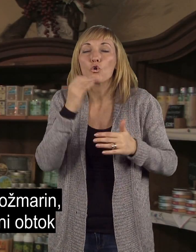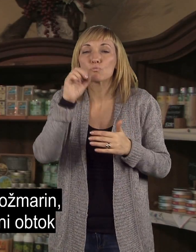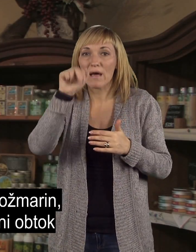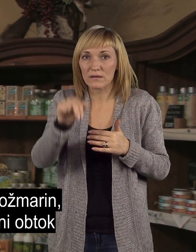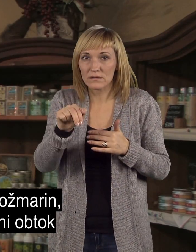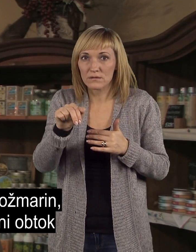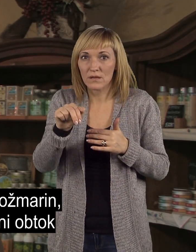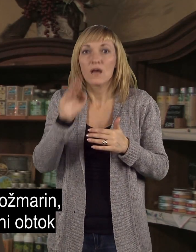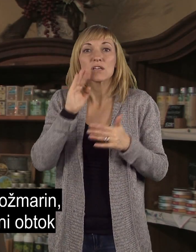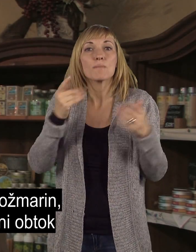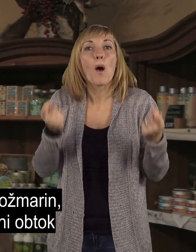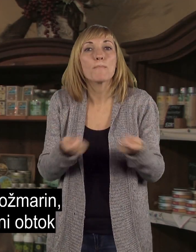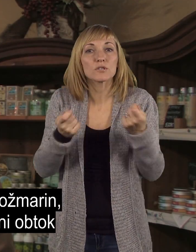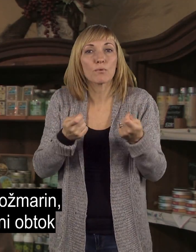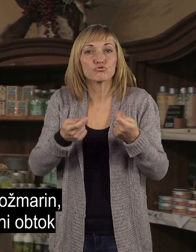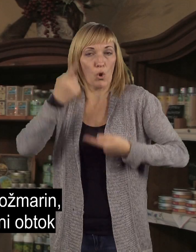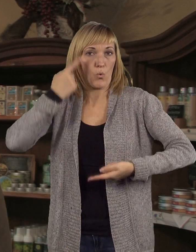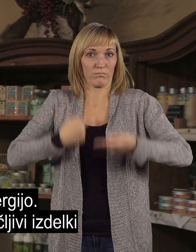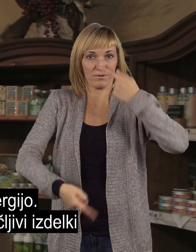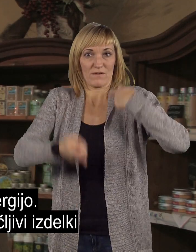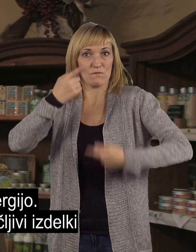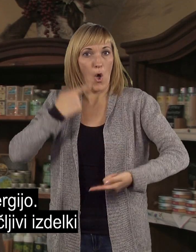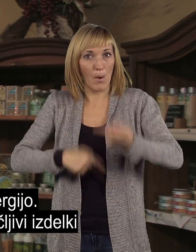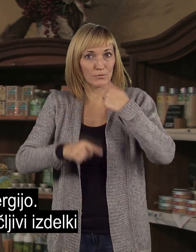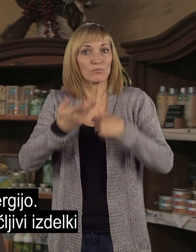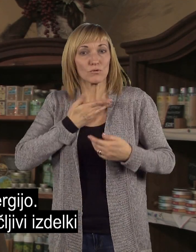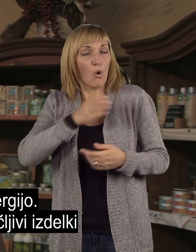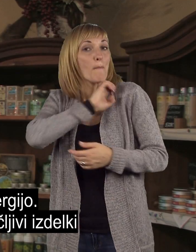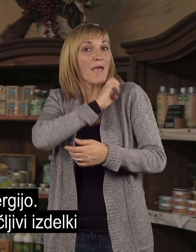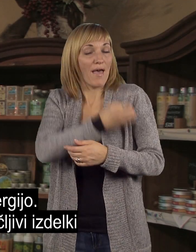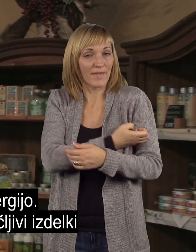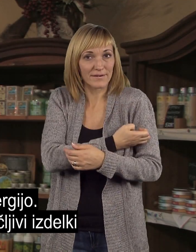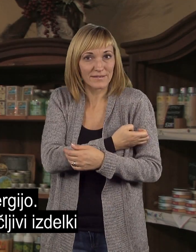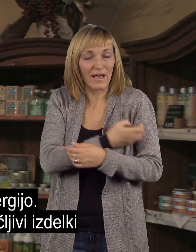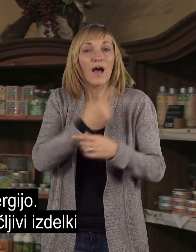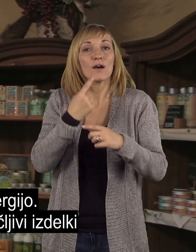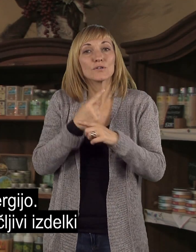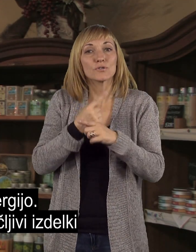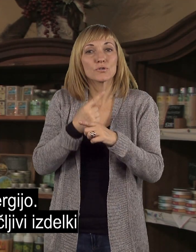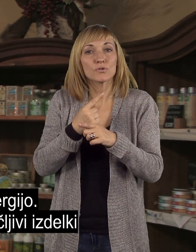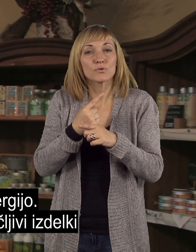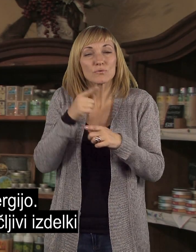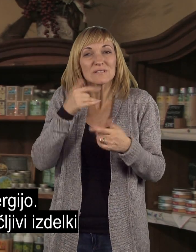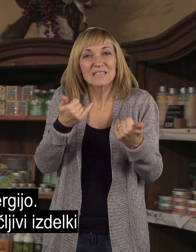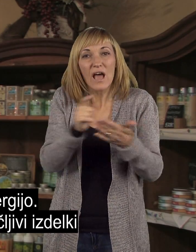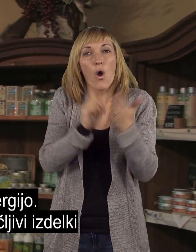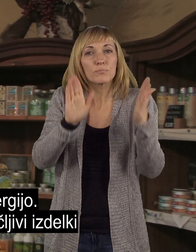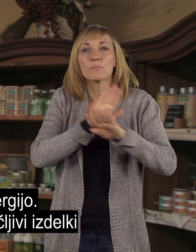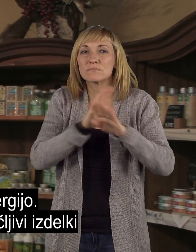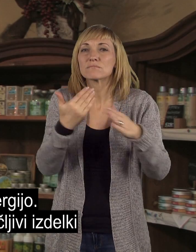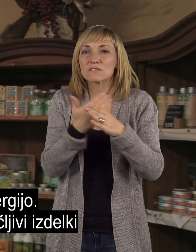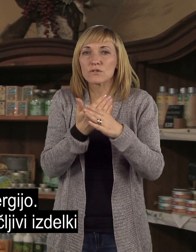rožmarin, ki nam bo pospešil krvni obtok, s tem nas bo tudi napolnil z energijo in pa v tem obdobju